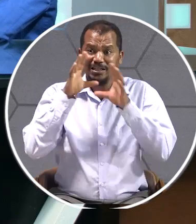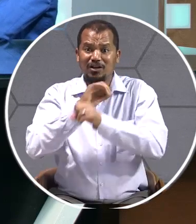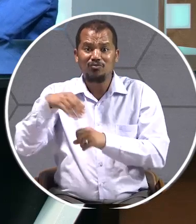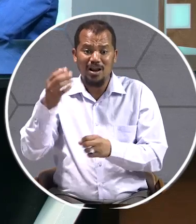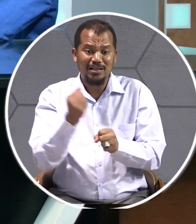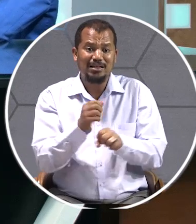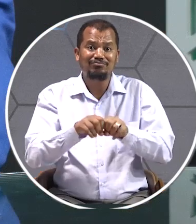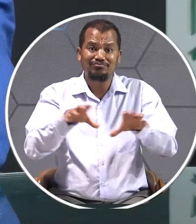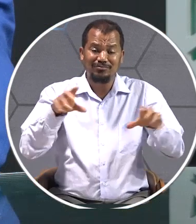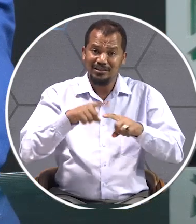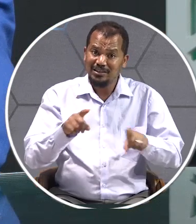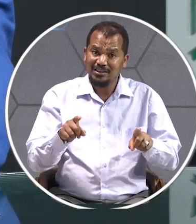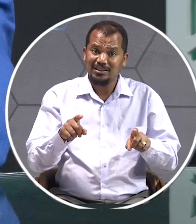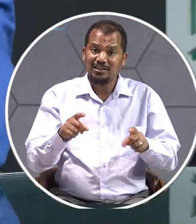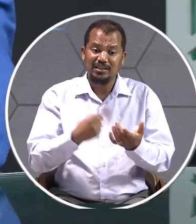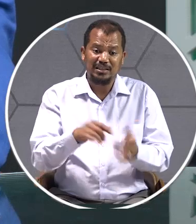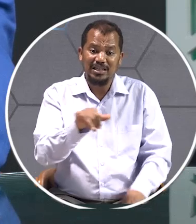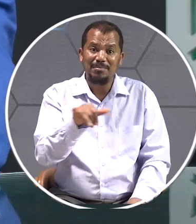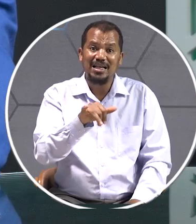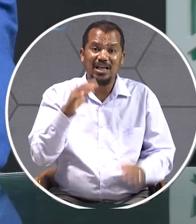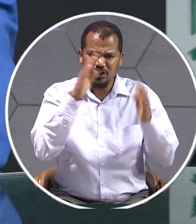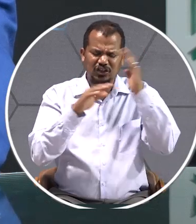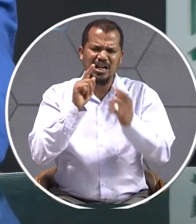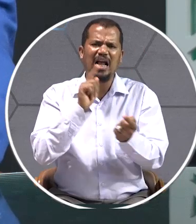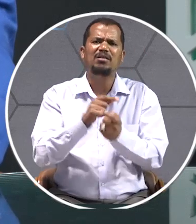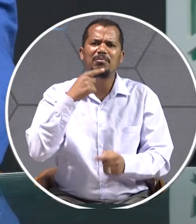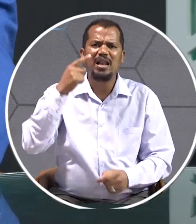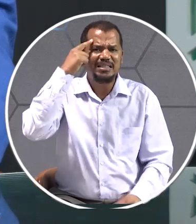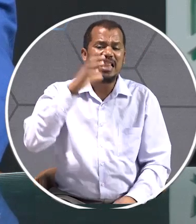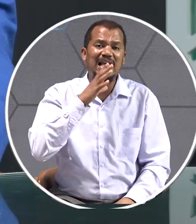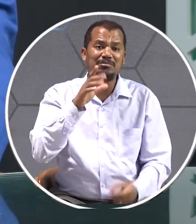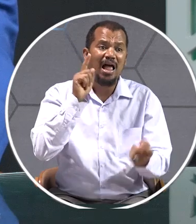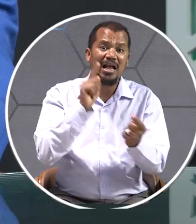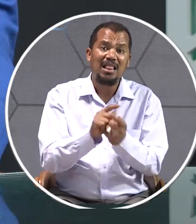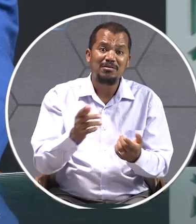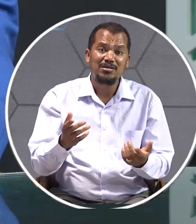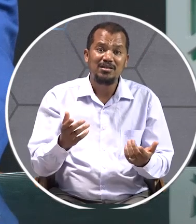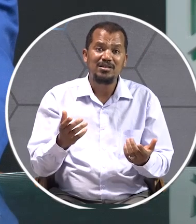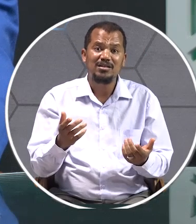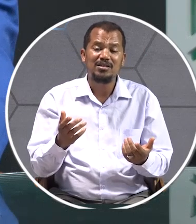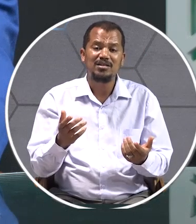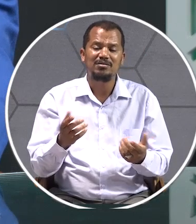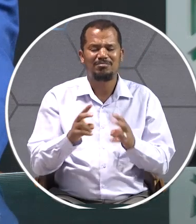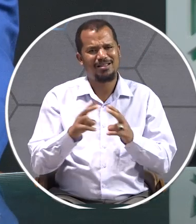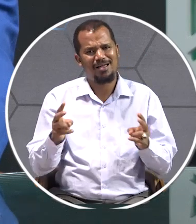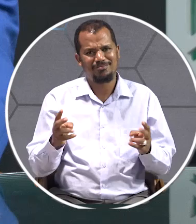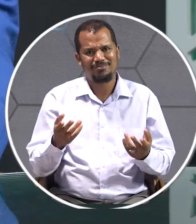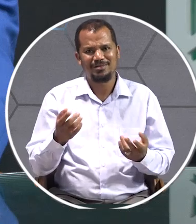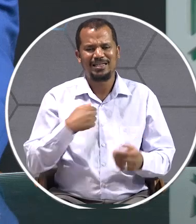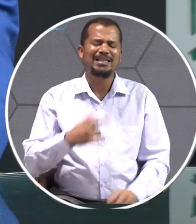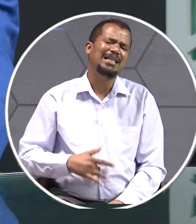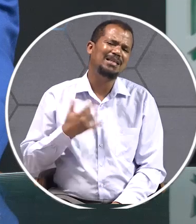ስምሬት ላይ ግን እንዲህ አይነት ችግር ይገጥመኛል ብለህ ሳታስብ ሲገጥመህ ከባድ በጣም ያን